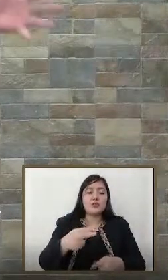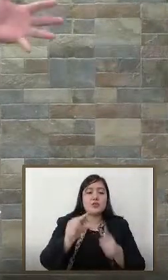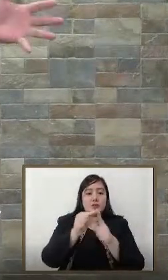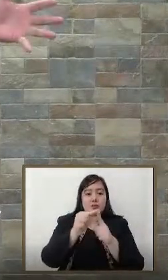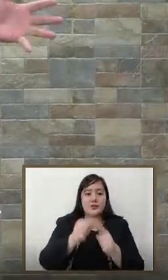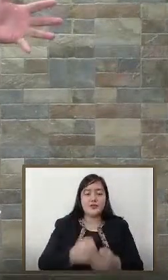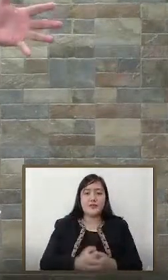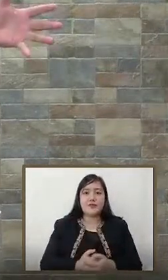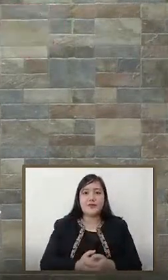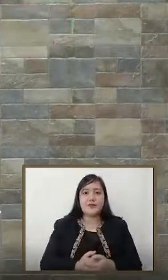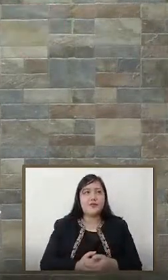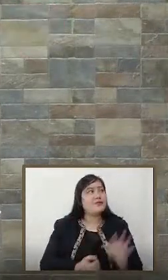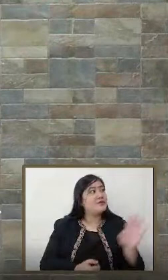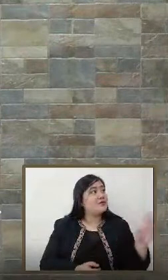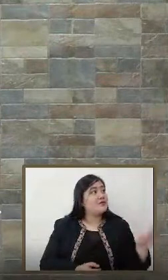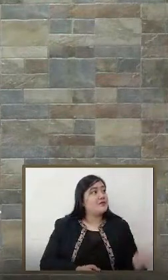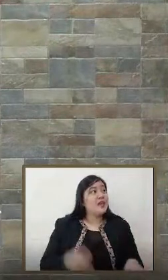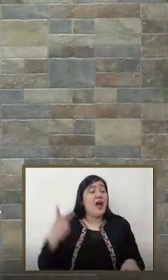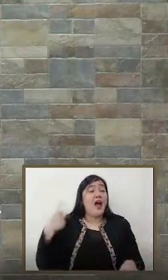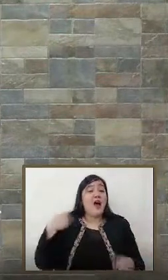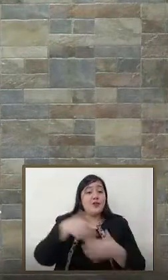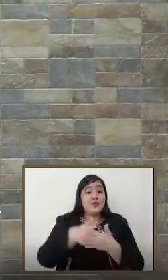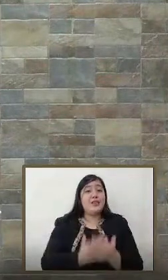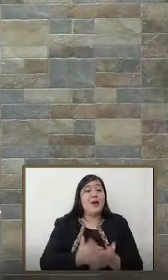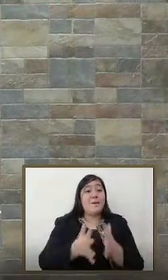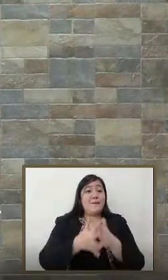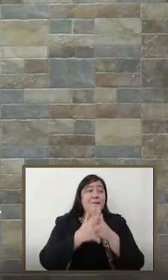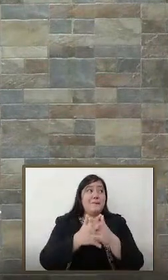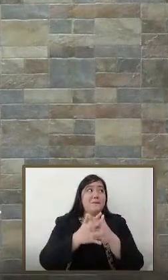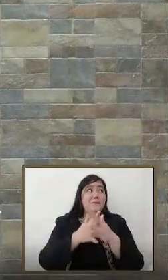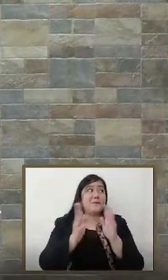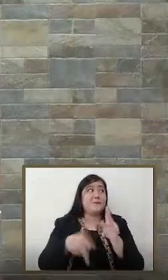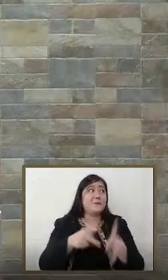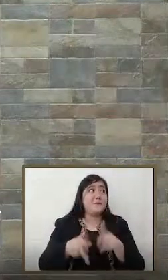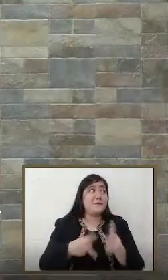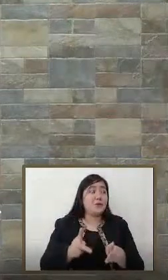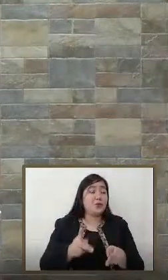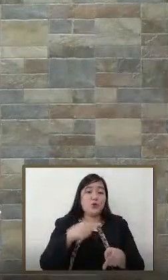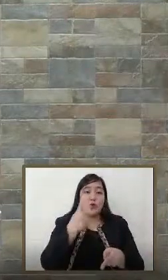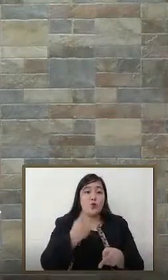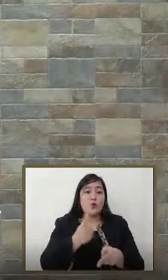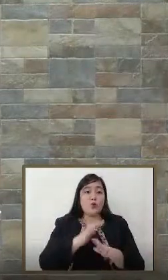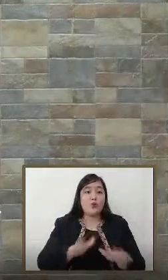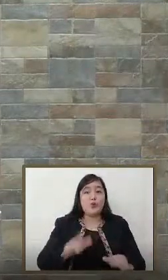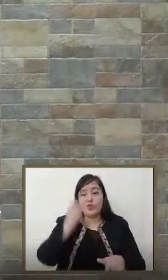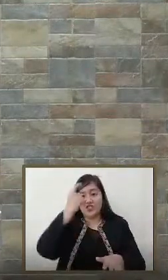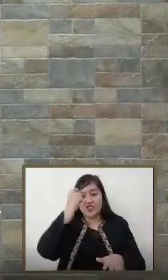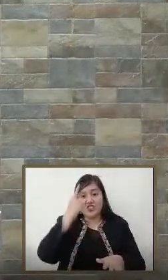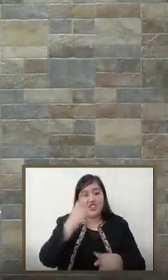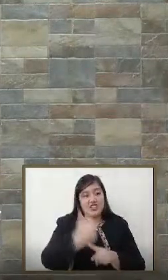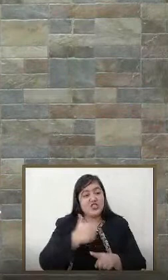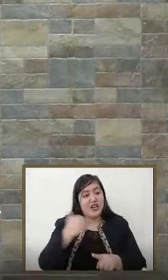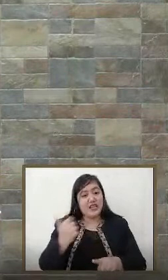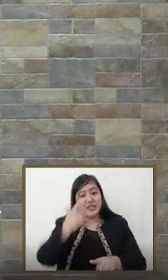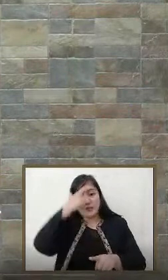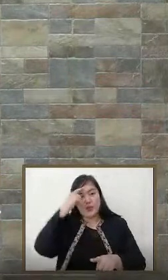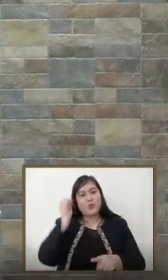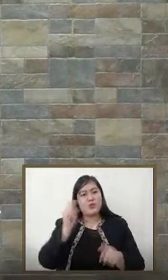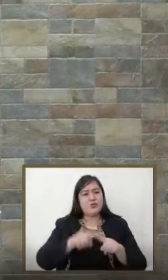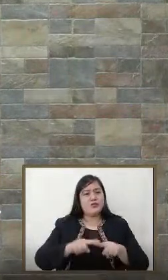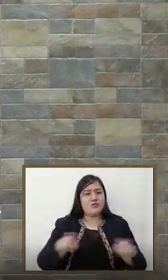pronounce nitong southerner ng kanyang English, mga kapatid, nakakaiba sa northerner. Kasi magkaiba sila, lalo pag pumunta